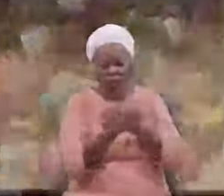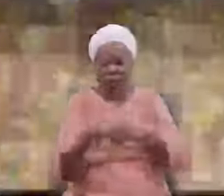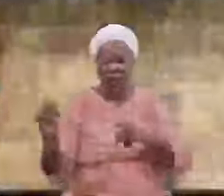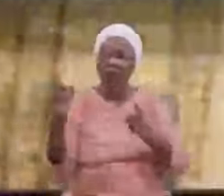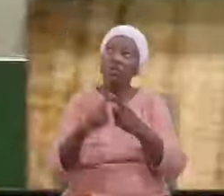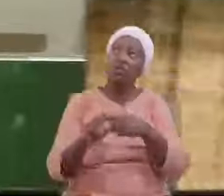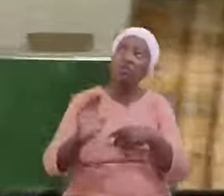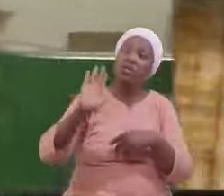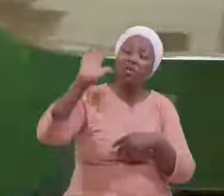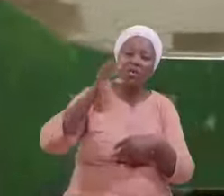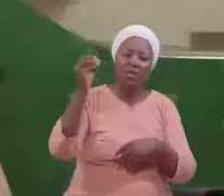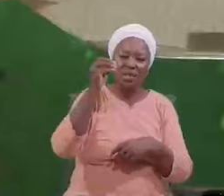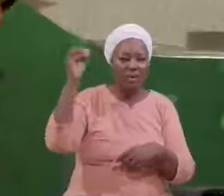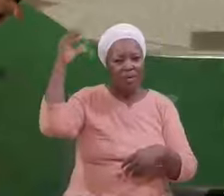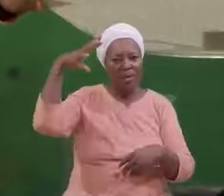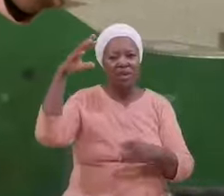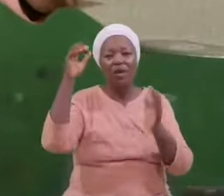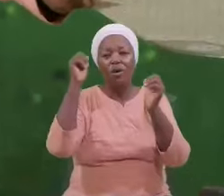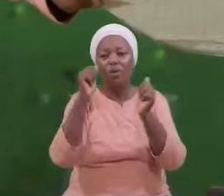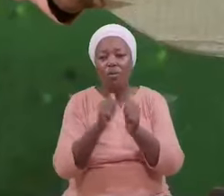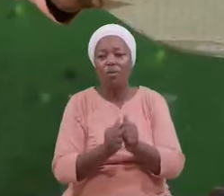se tourner vers Dieu avec sa parole.